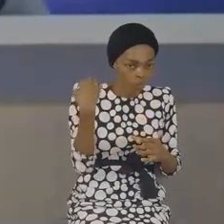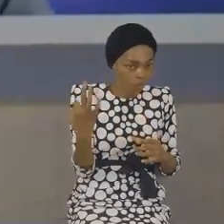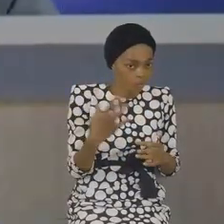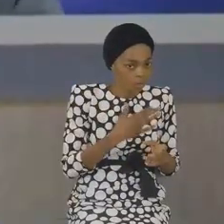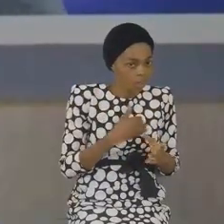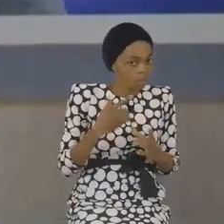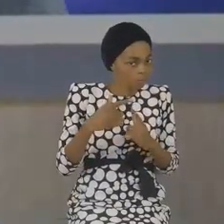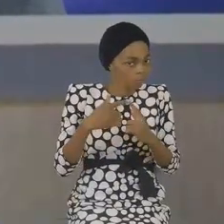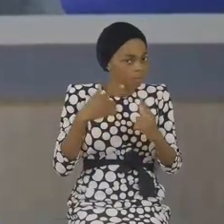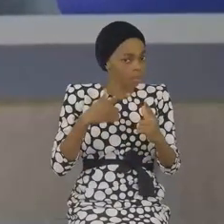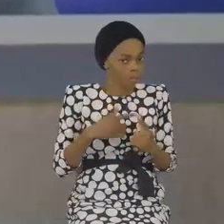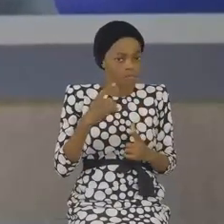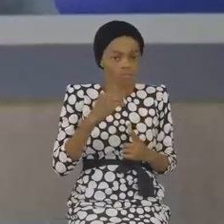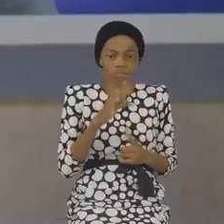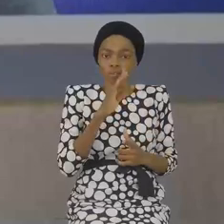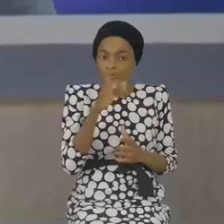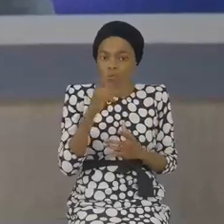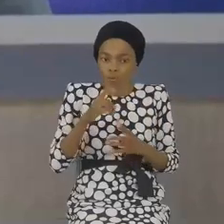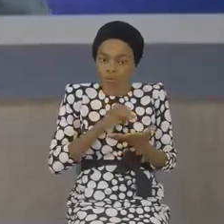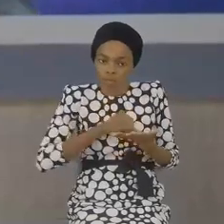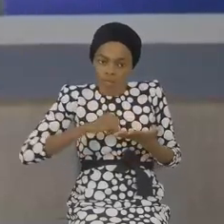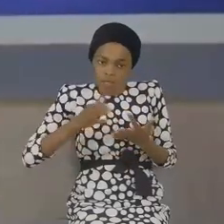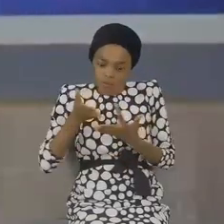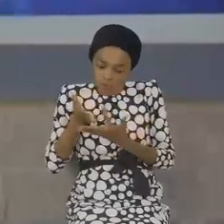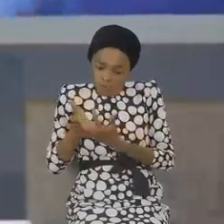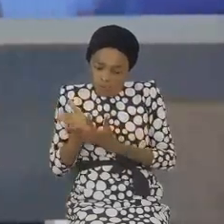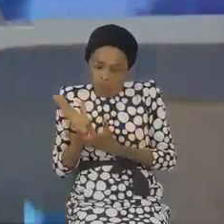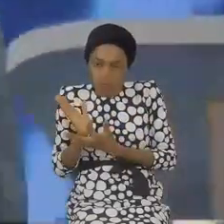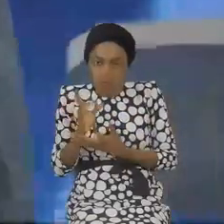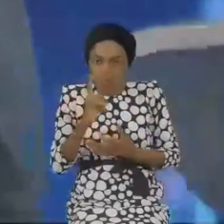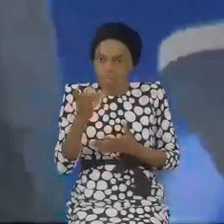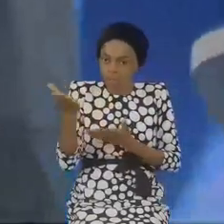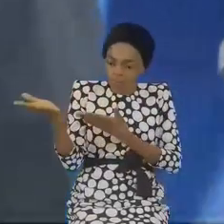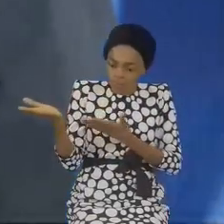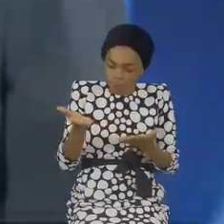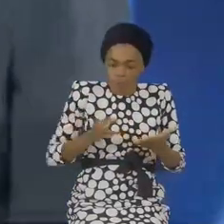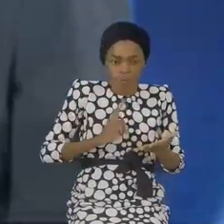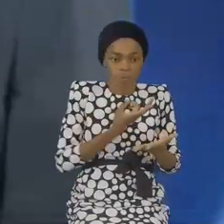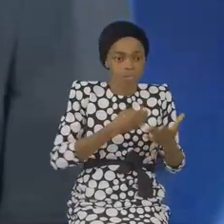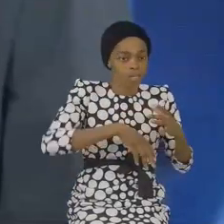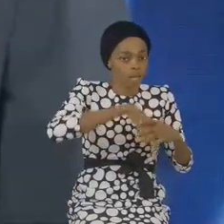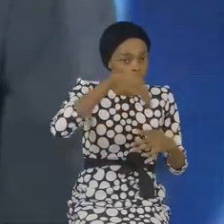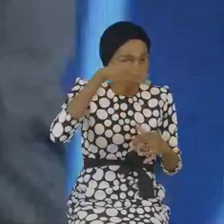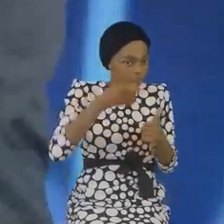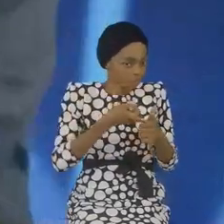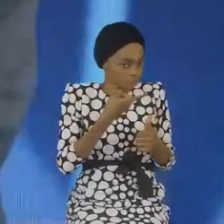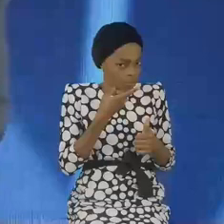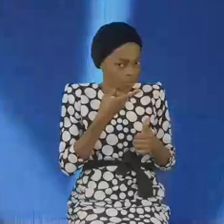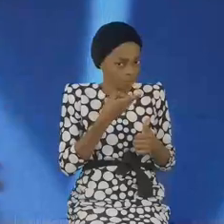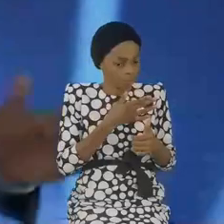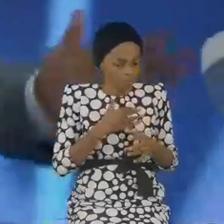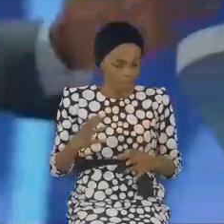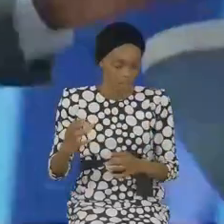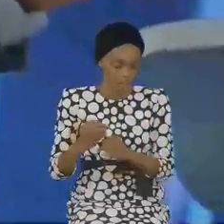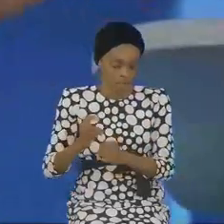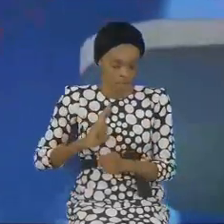devez souligner qui nous a conduits dans le désert. Il nous a fait sortir. Première partie. il nous a